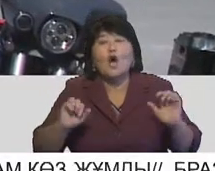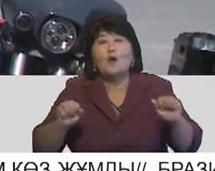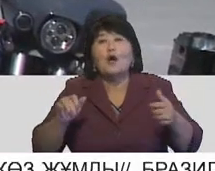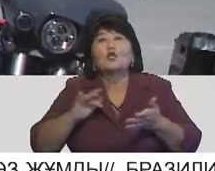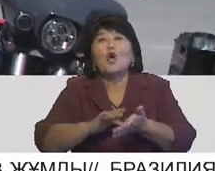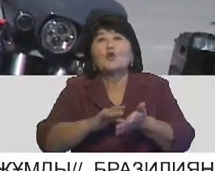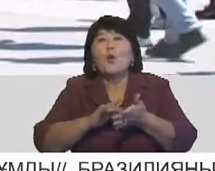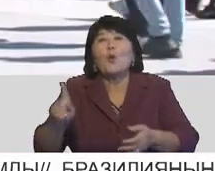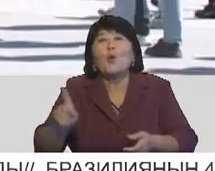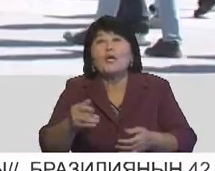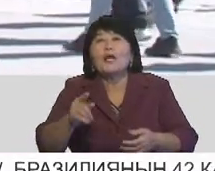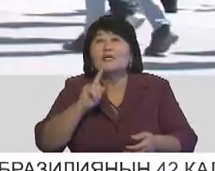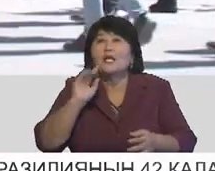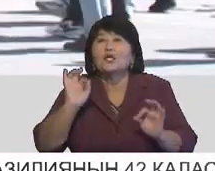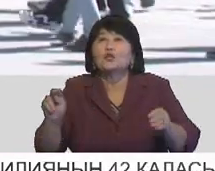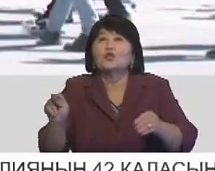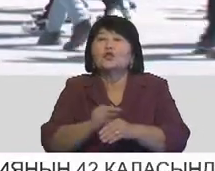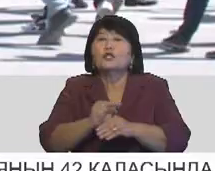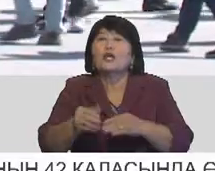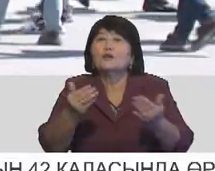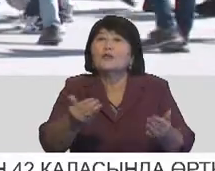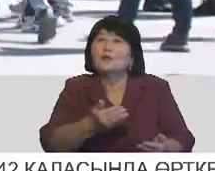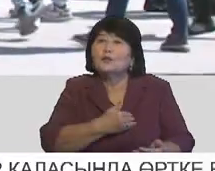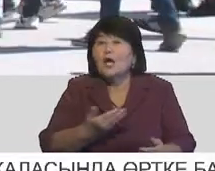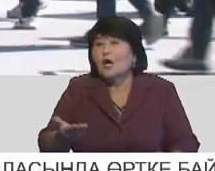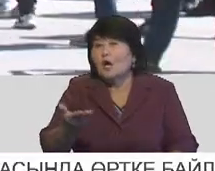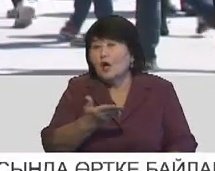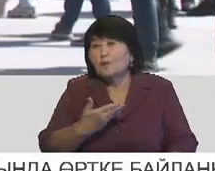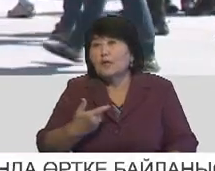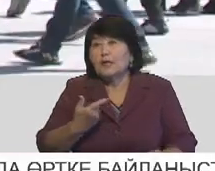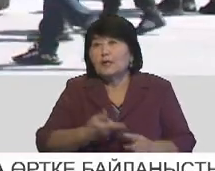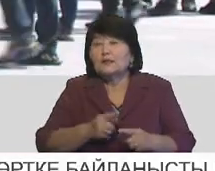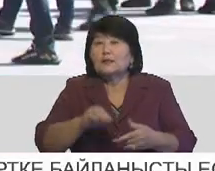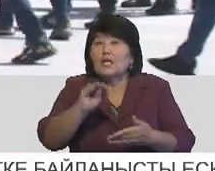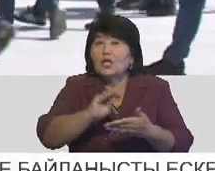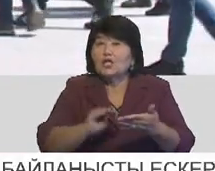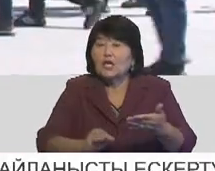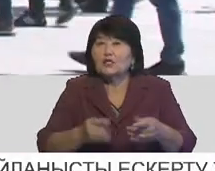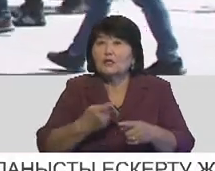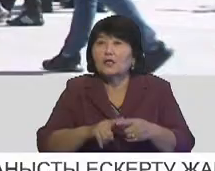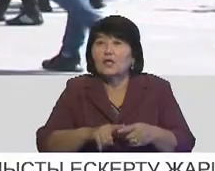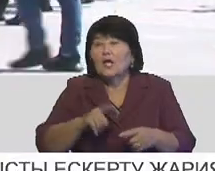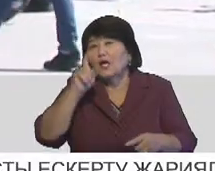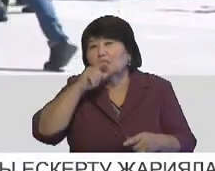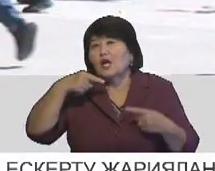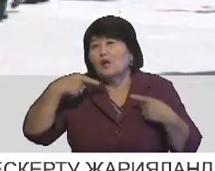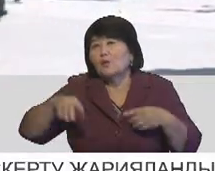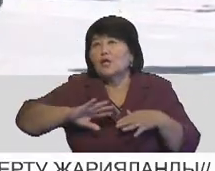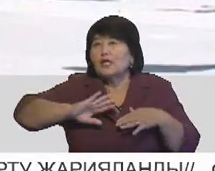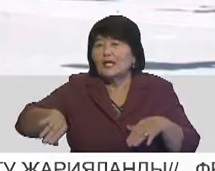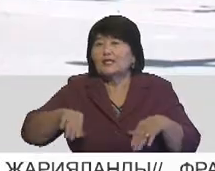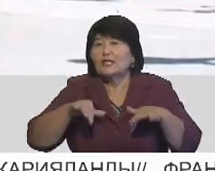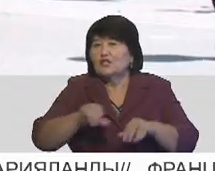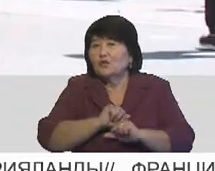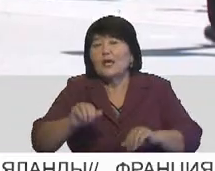дамыту. Жастарды дұрыс тәрбиелегіміз келіп отыр. Бізде Уставта жазылған, то есть жаман, дөрекі нәрселерді істеуге